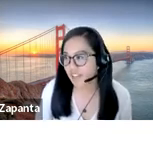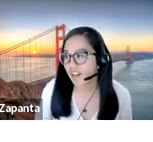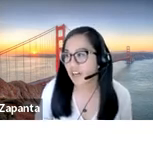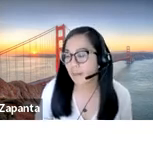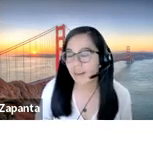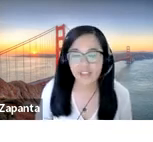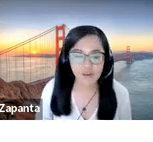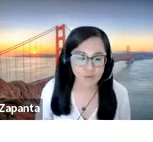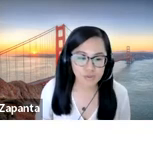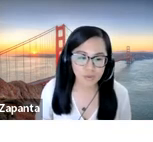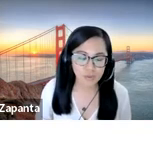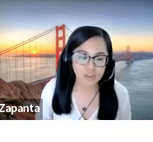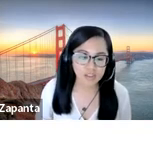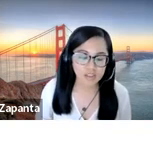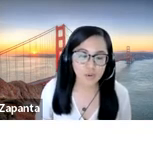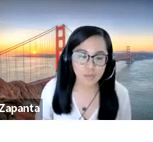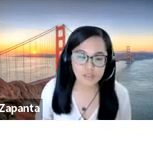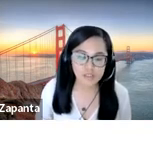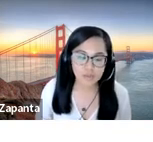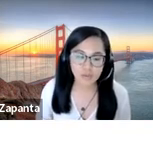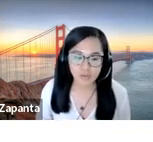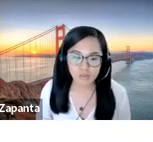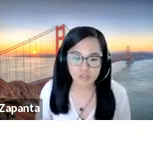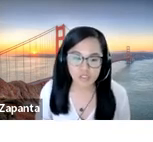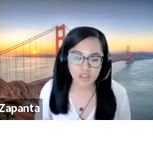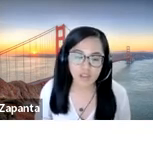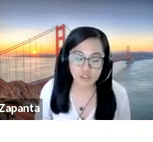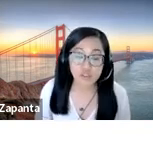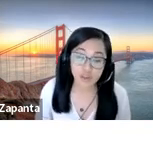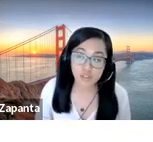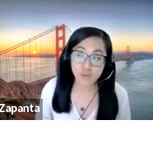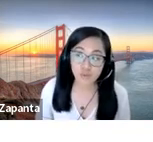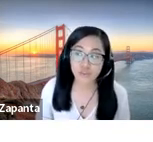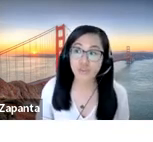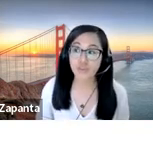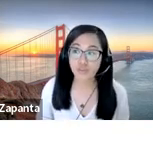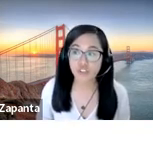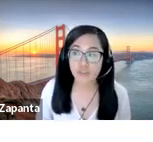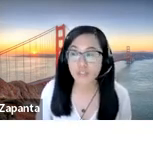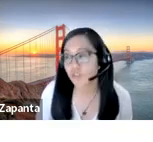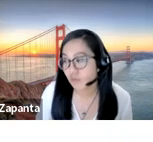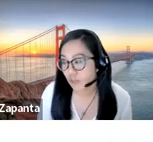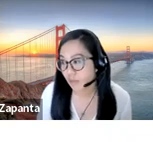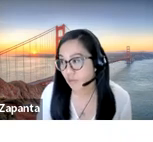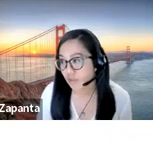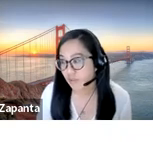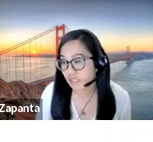And then also that it opens up new doors, sorry doors to new friendships and new job opportunities,